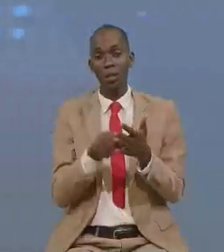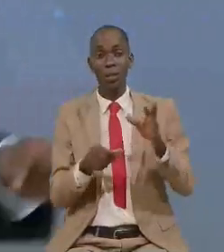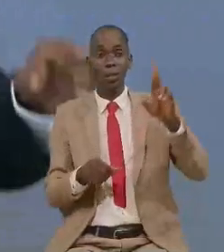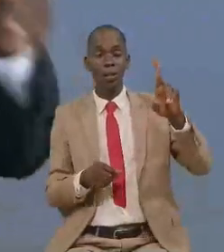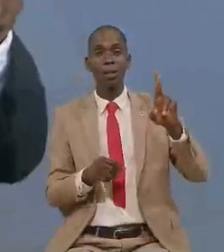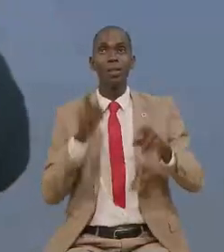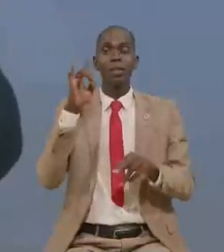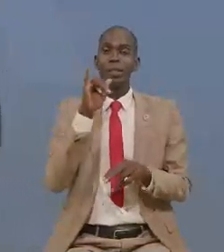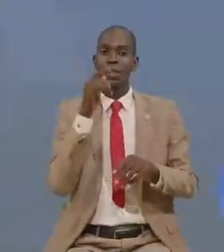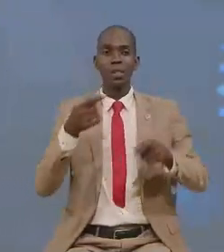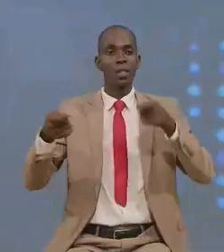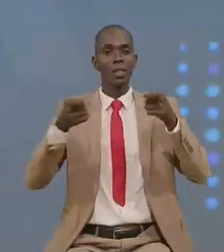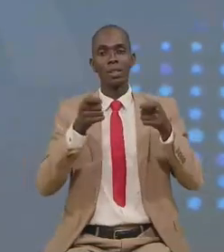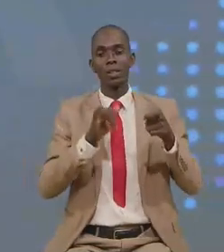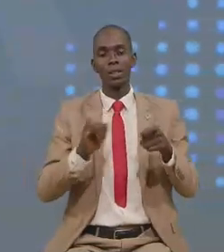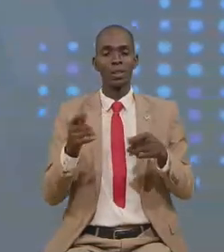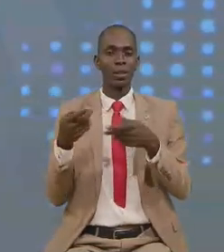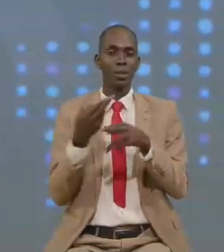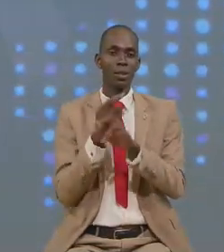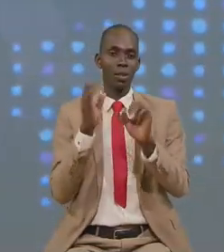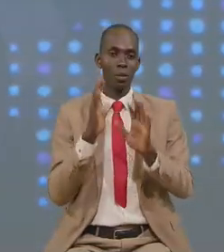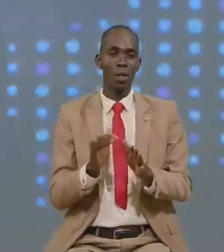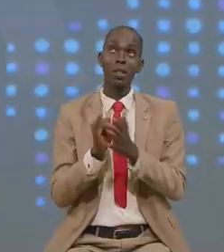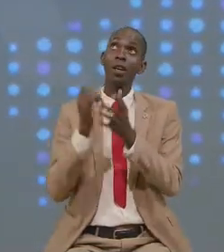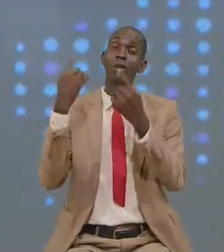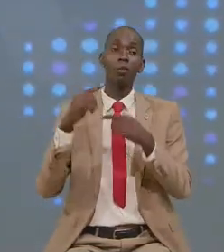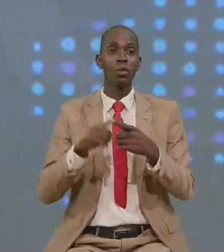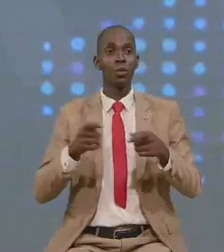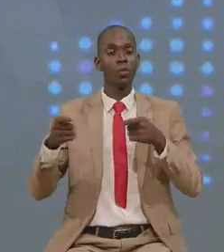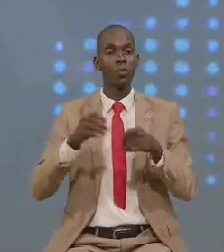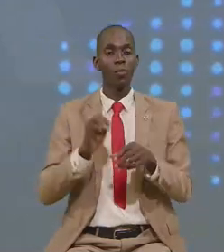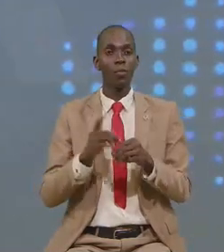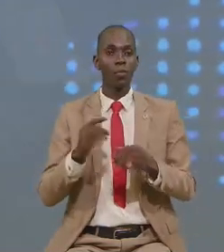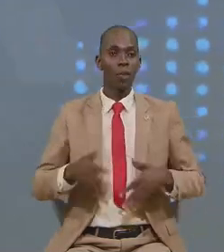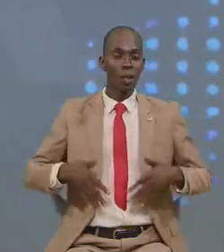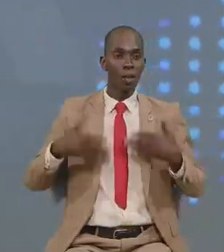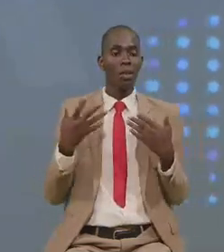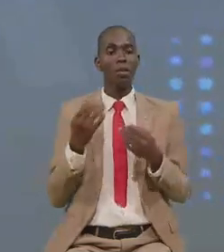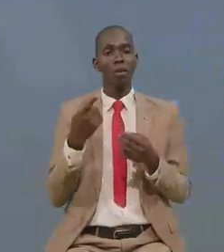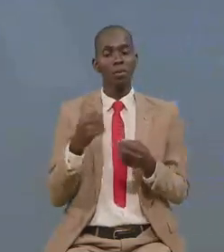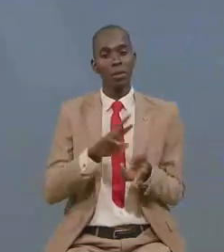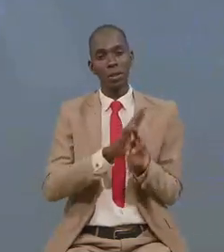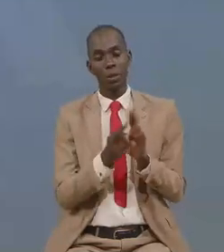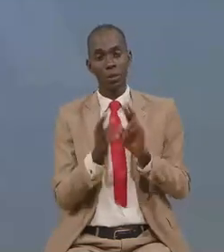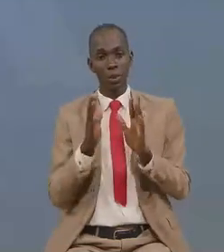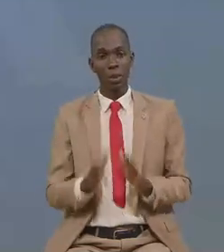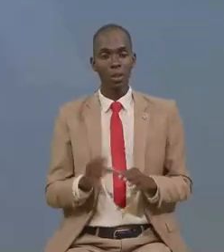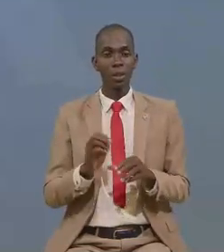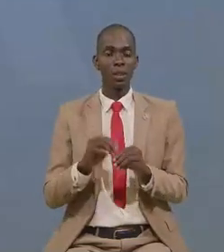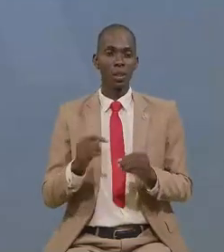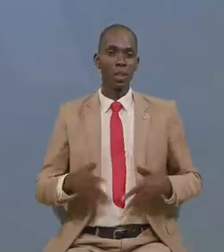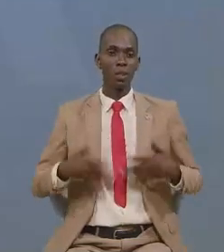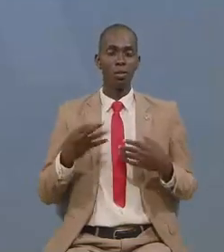rédempteur qui règne. Qui vient régner dans la vie du pénitent, dans la vie du juste.